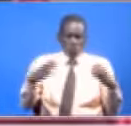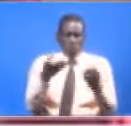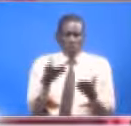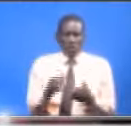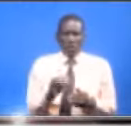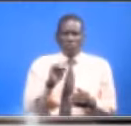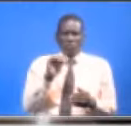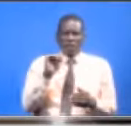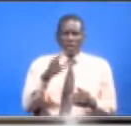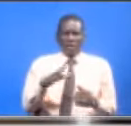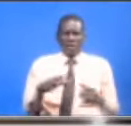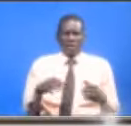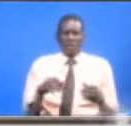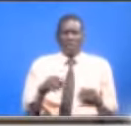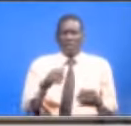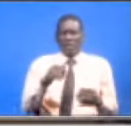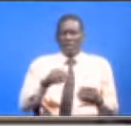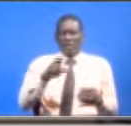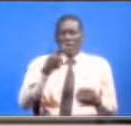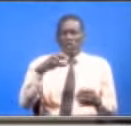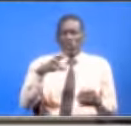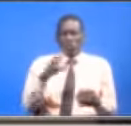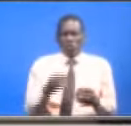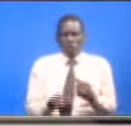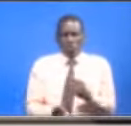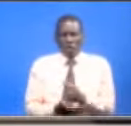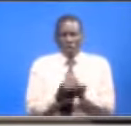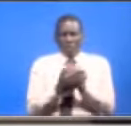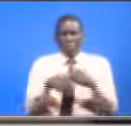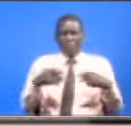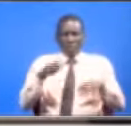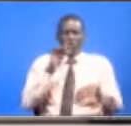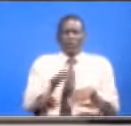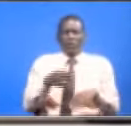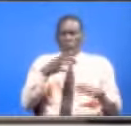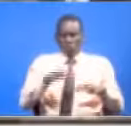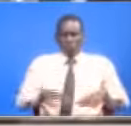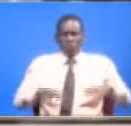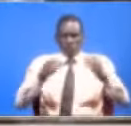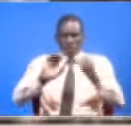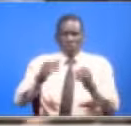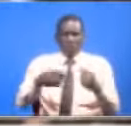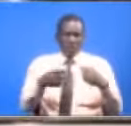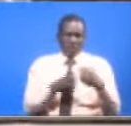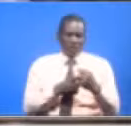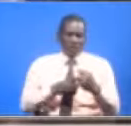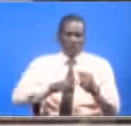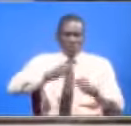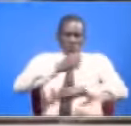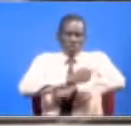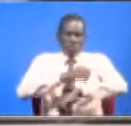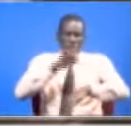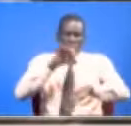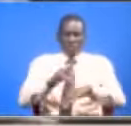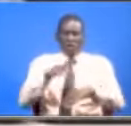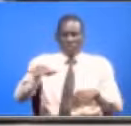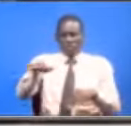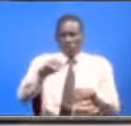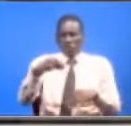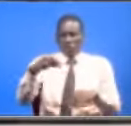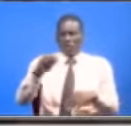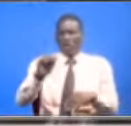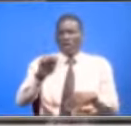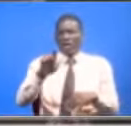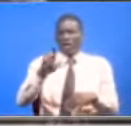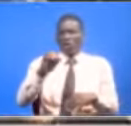wamerai mashirika yasiyo ya kiserikali kuingilia kati na kuwasaidia waathiriwa kaunti hiyo. Shule sita zimeathirika katika eneo bunge la Galole na